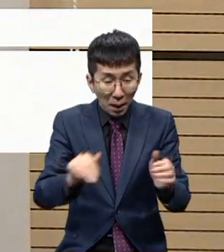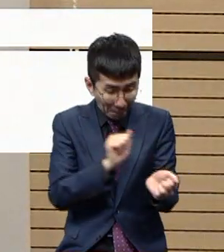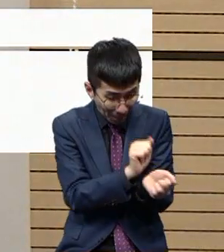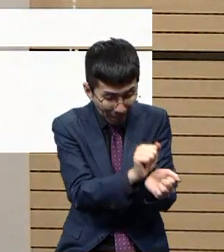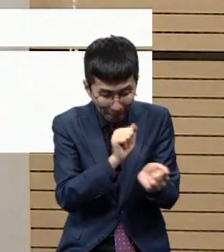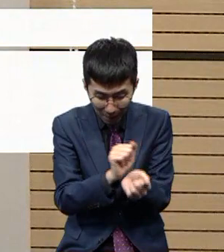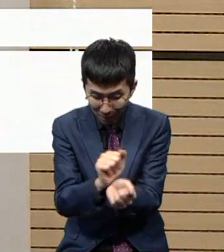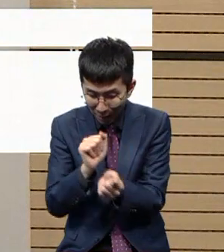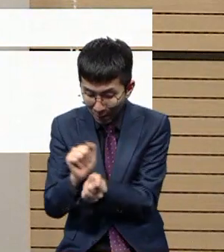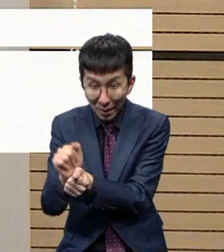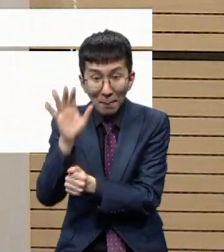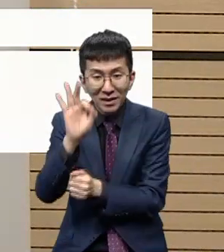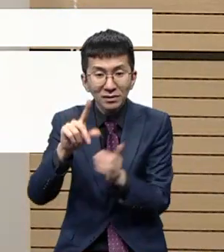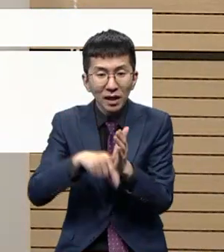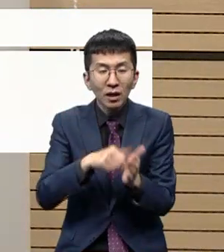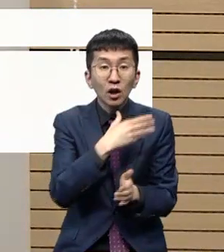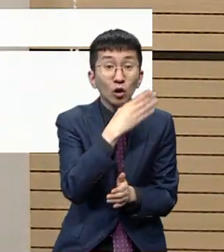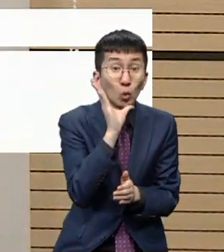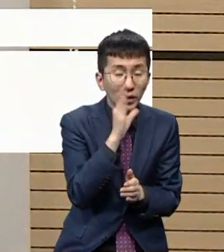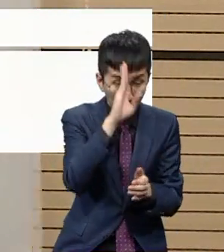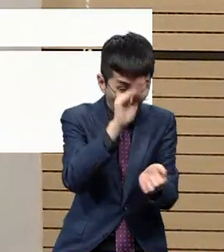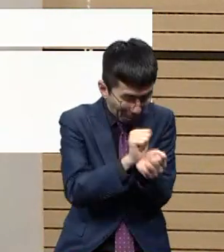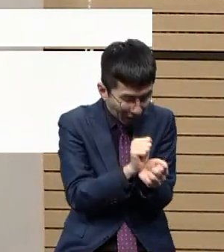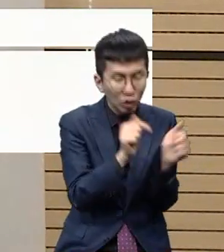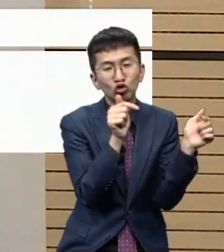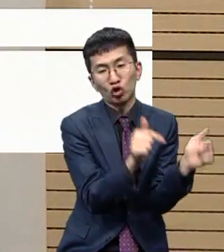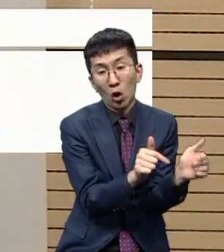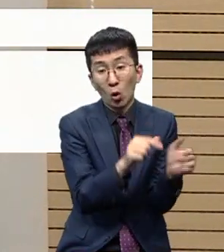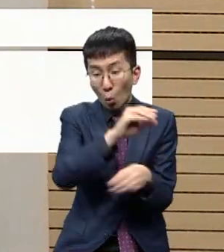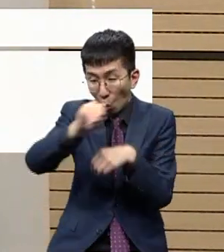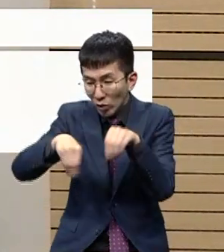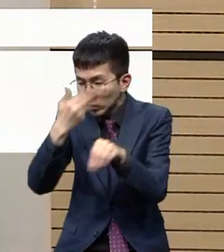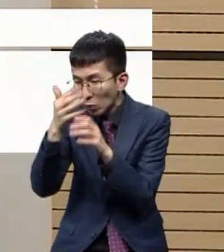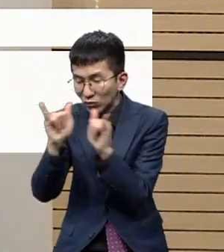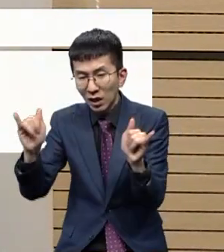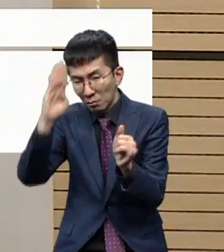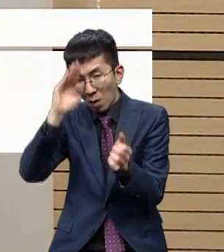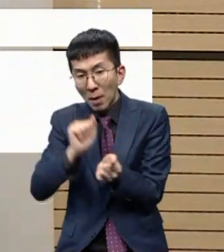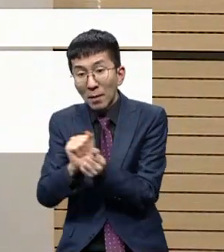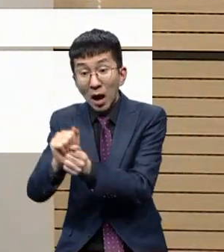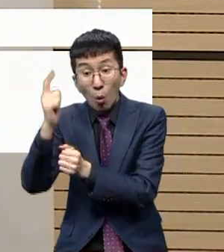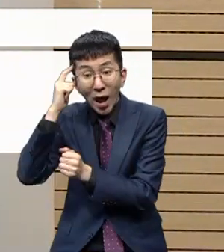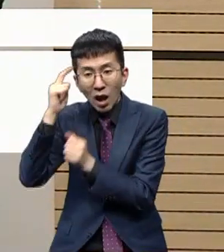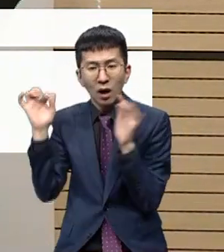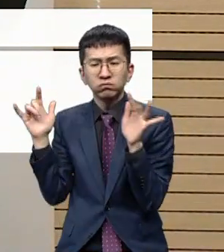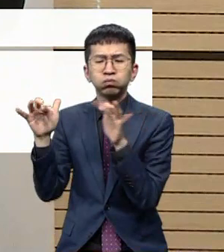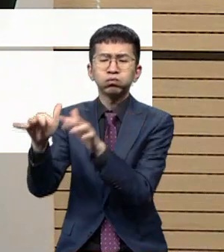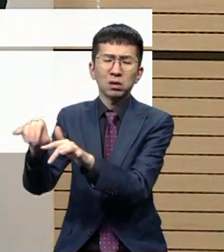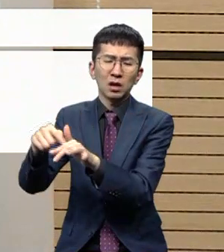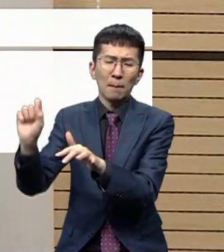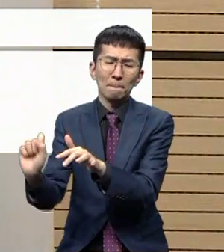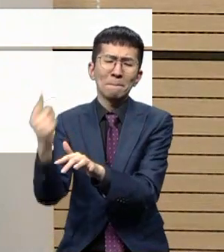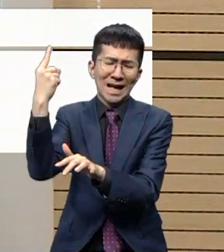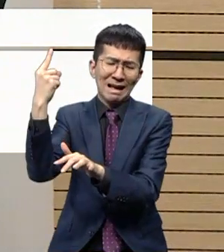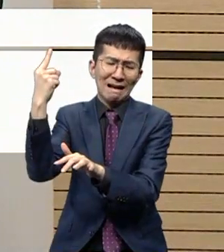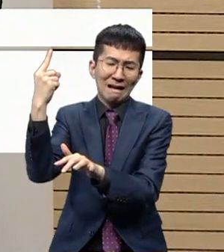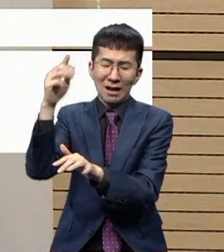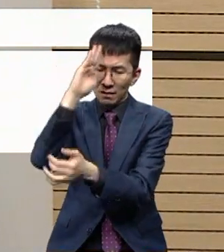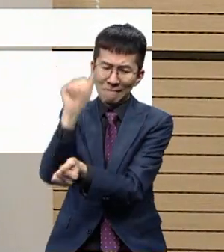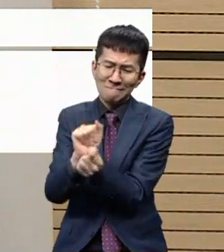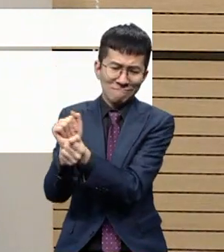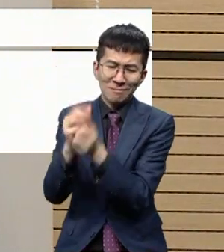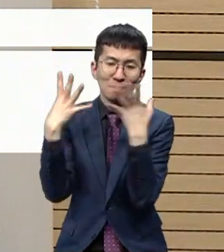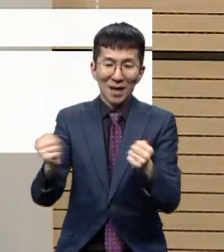그 노인 인구가 좀 줄어드신 대신에 젊은 층에서 다중 이용 시설을 이용하는 것에 의한 감염이 늘고